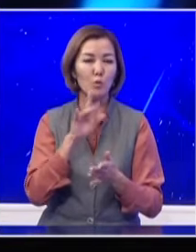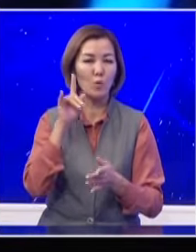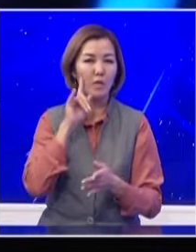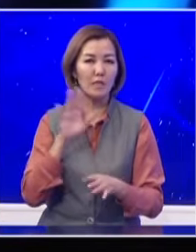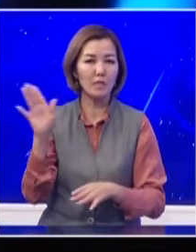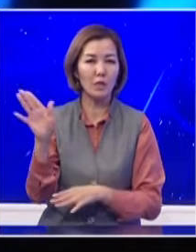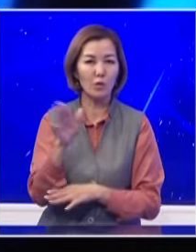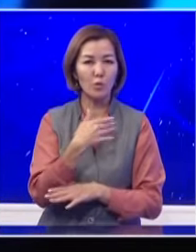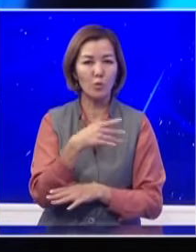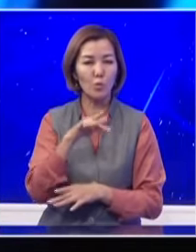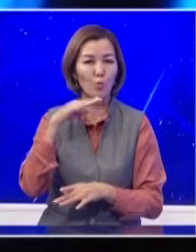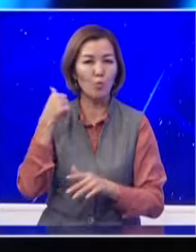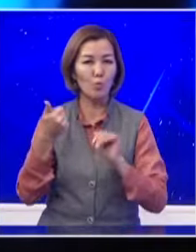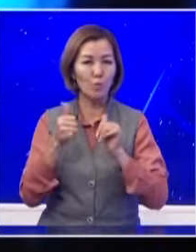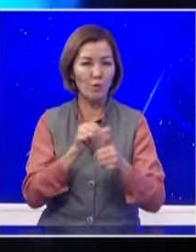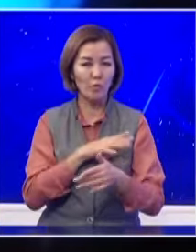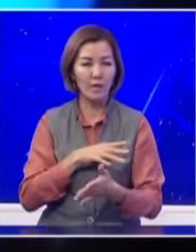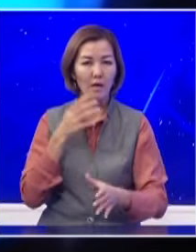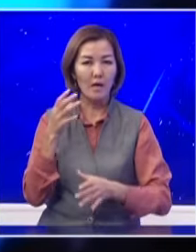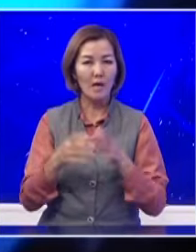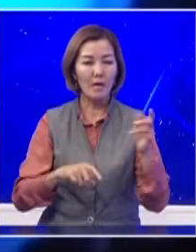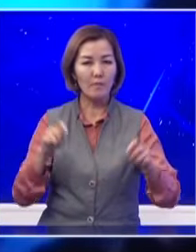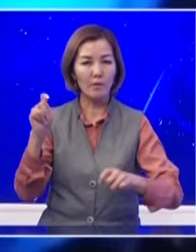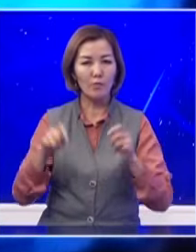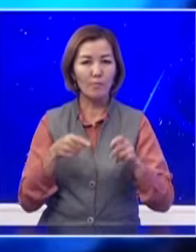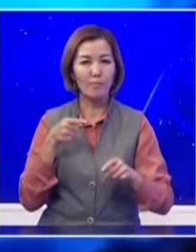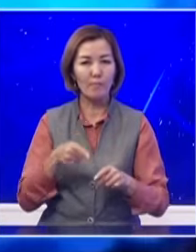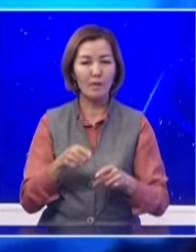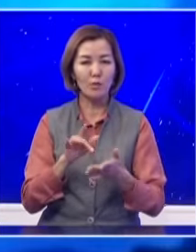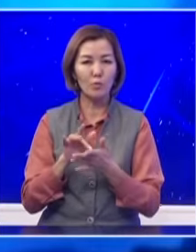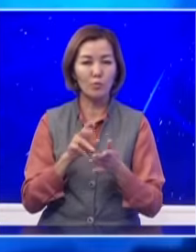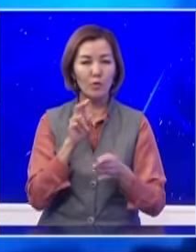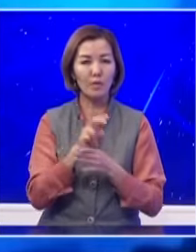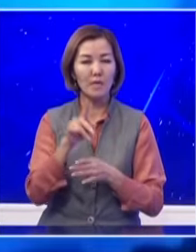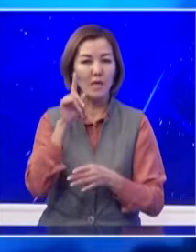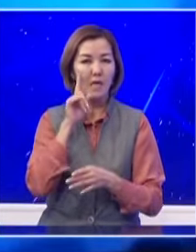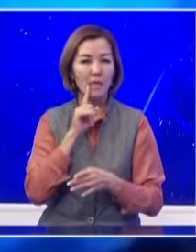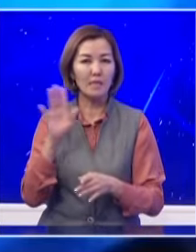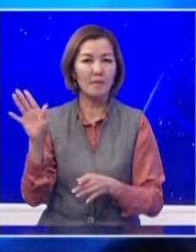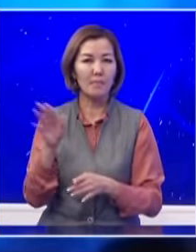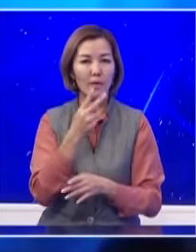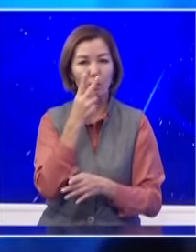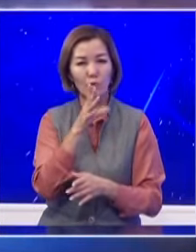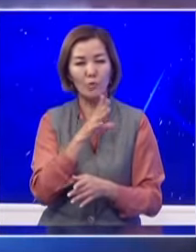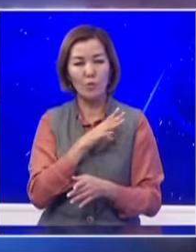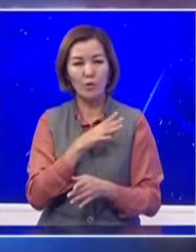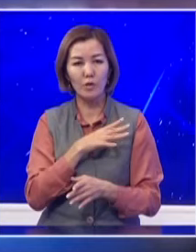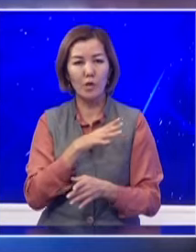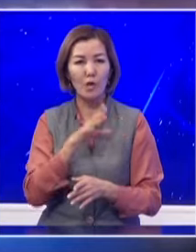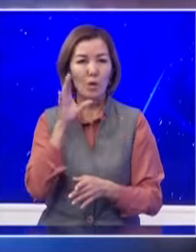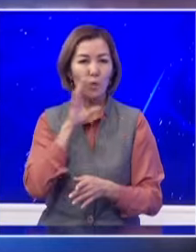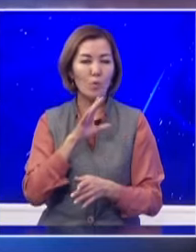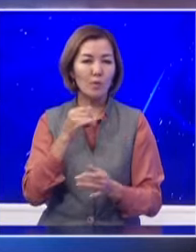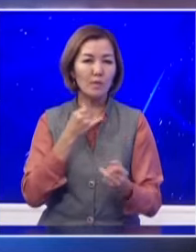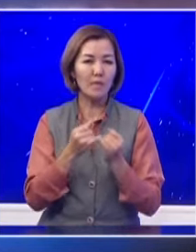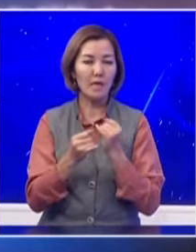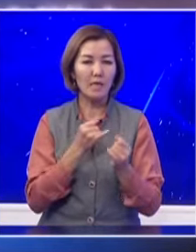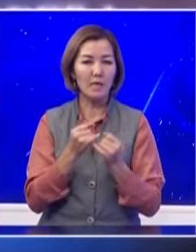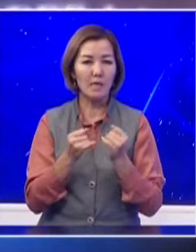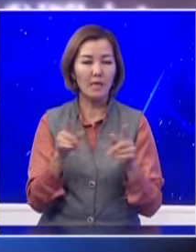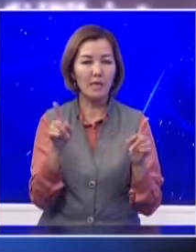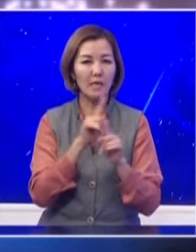Қазақстанның туының түсіне боялды. Әлемнің түкпір-түкпірінен мыңдап жиналған туристер еліміздің байрағын тамашалады. Көксары түске енген сарқыраманың